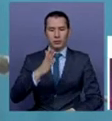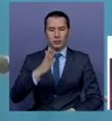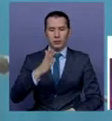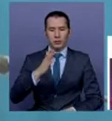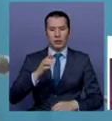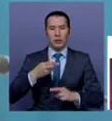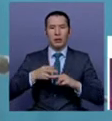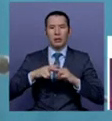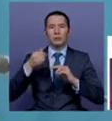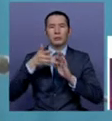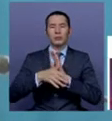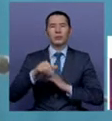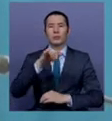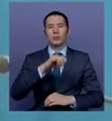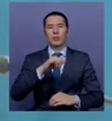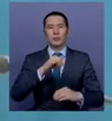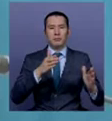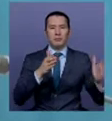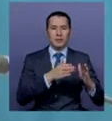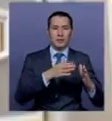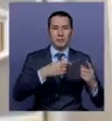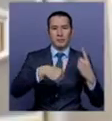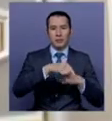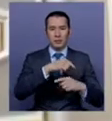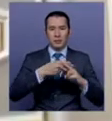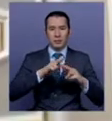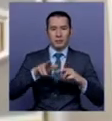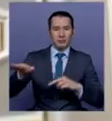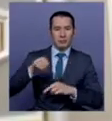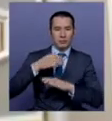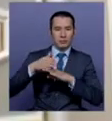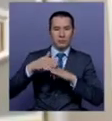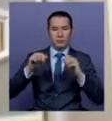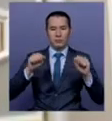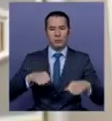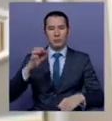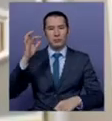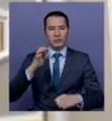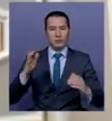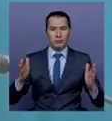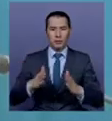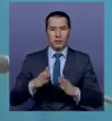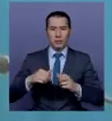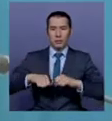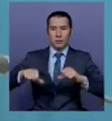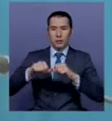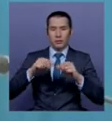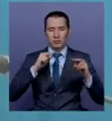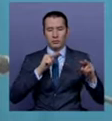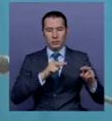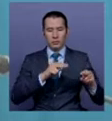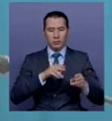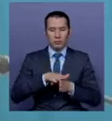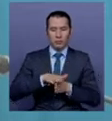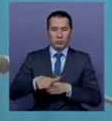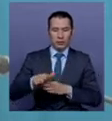бизнесті несиелеуге де пайдалануға болады. Соның бәрі құзырлы орындардың бақылауында болып, толығымен